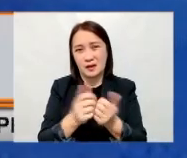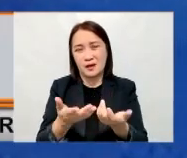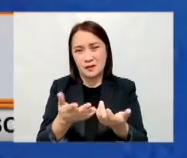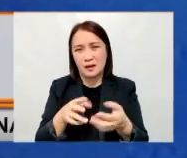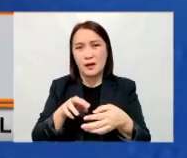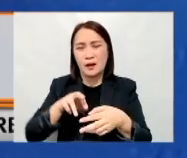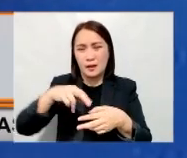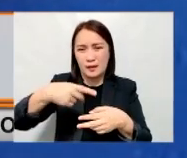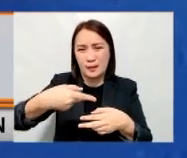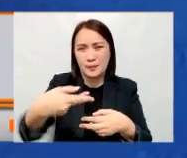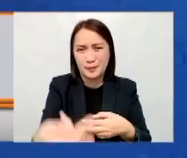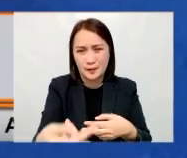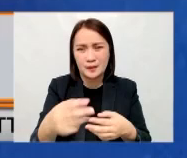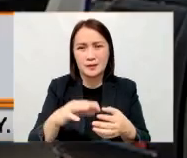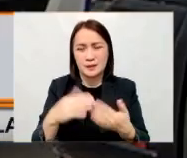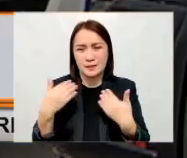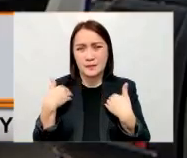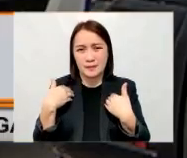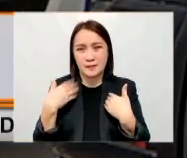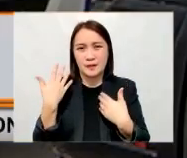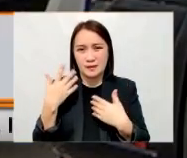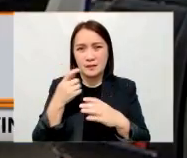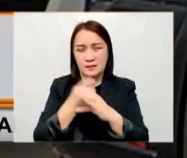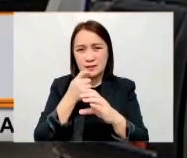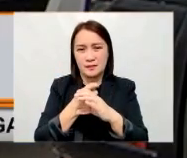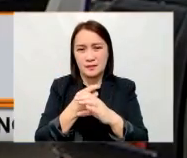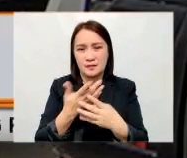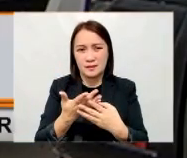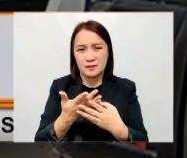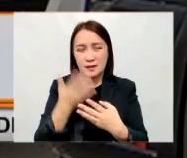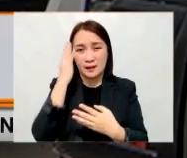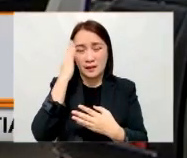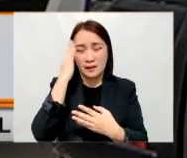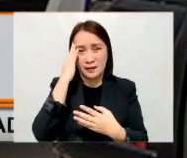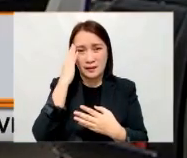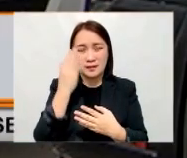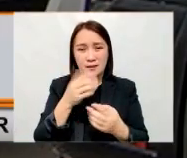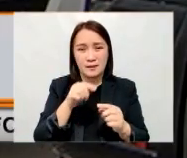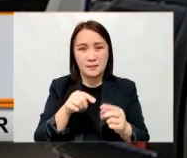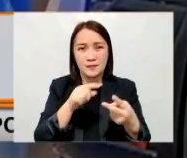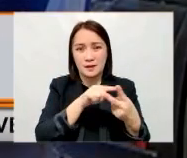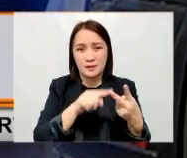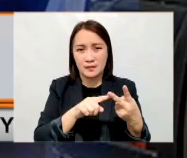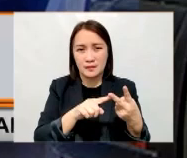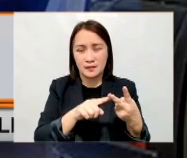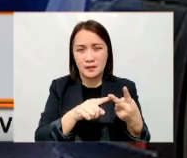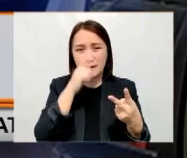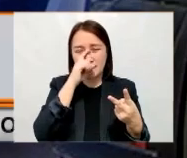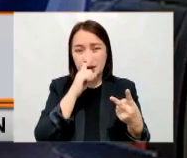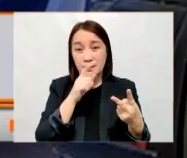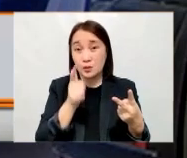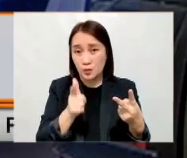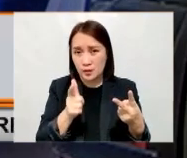at nagulungan ng mga gulong sa likod ng tanker. Kinilala ang mga biktima na sina J.R. Balatbad, 20 anyos, at ang